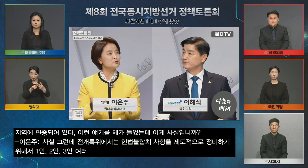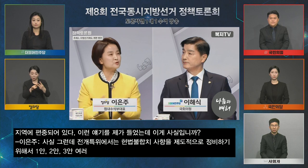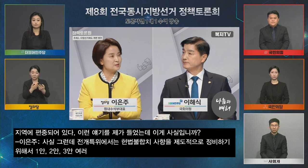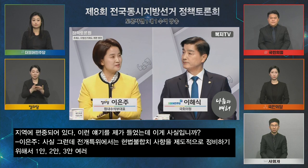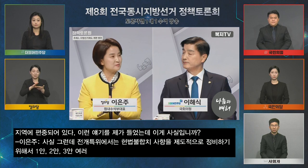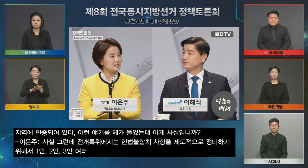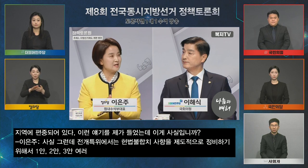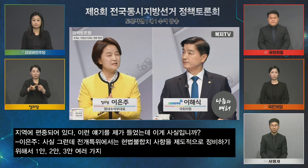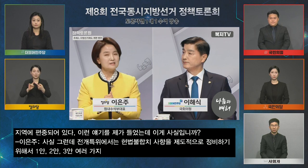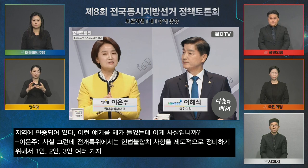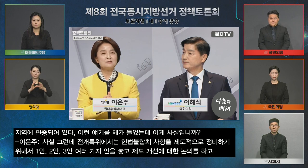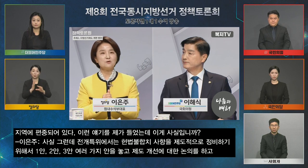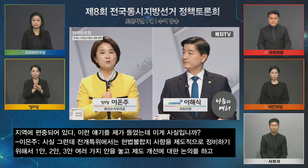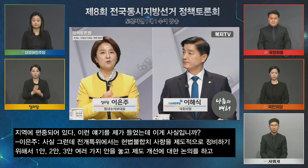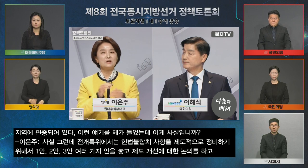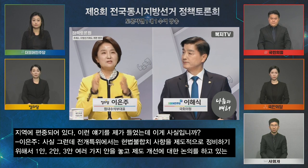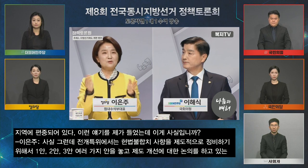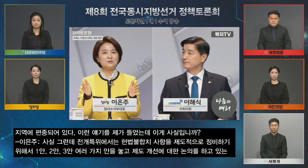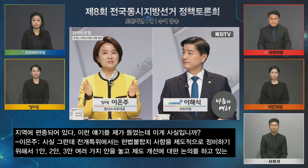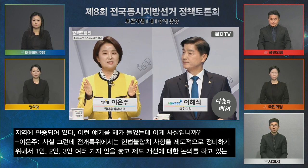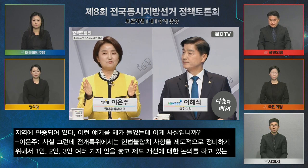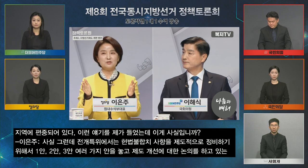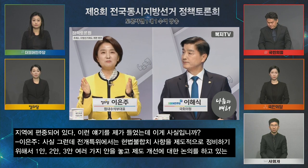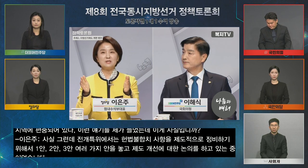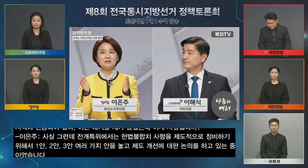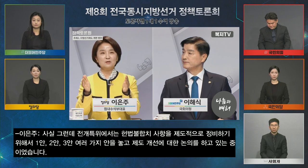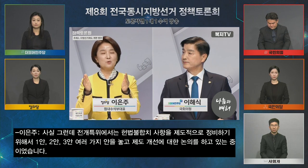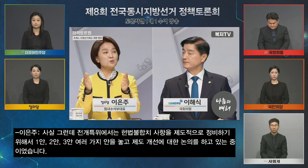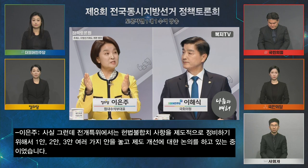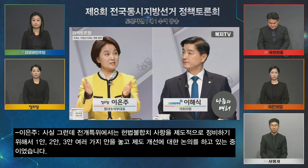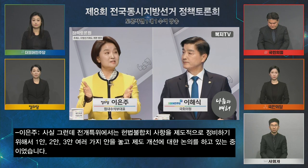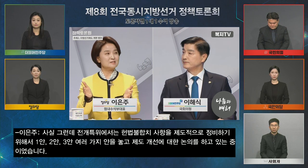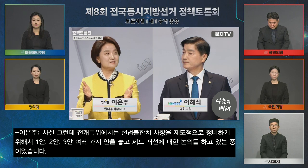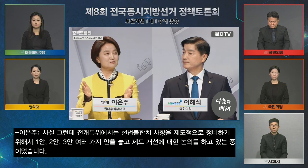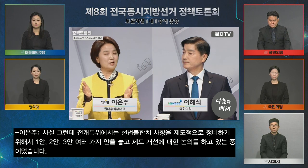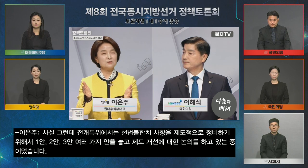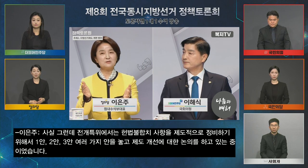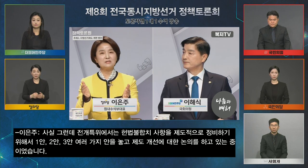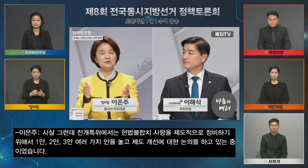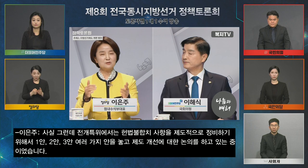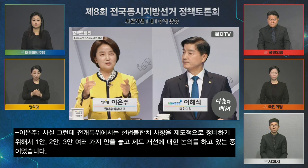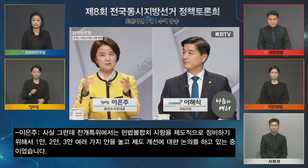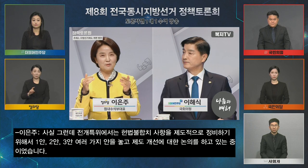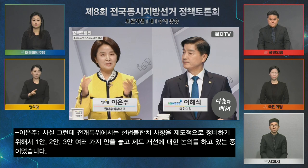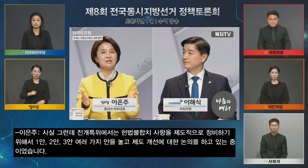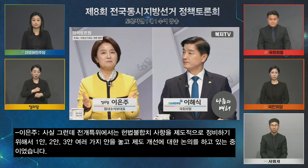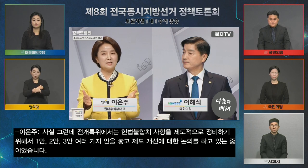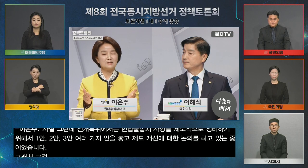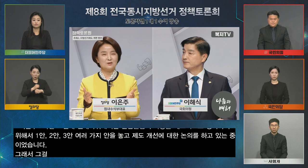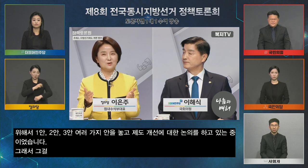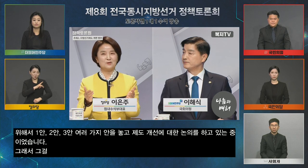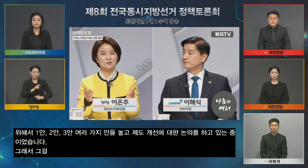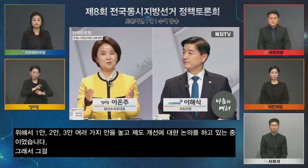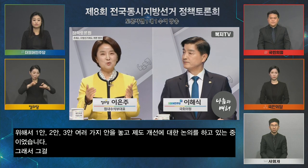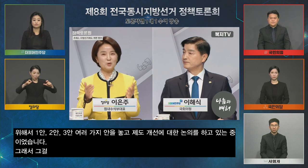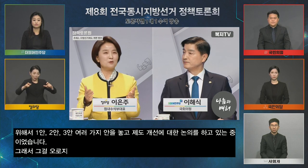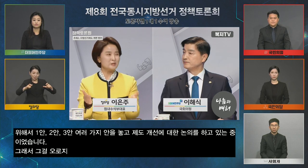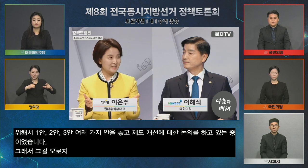하고 있는 중이었습니다. 그래서 그걸 국힘이 오로지 광역의원 확대만